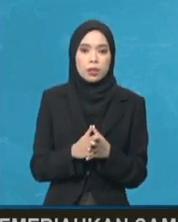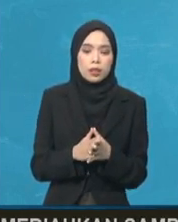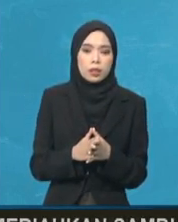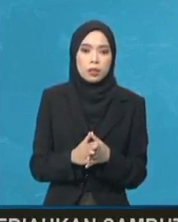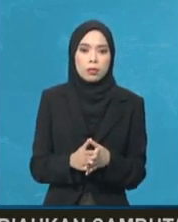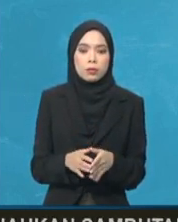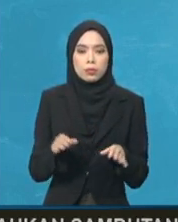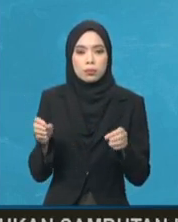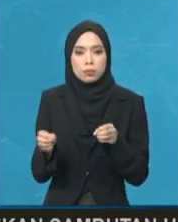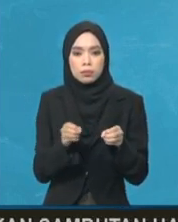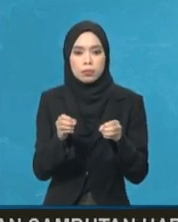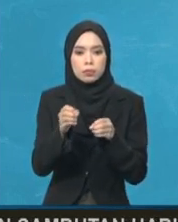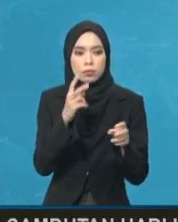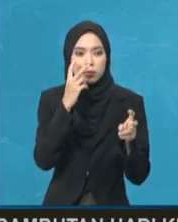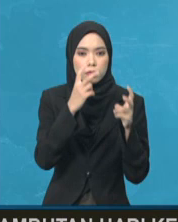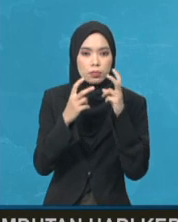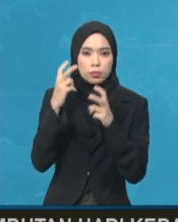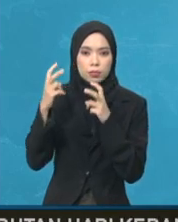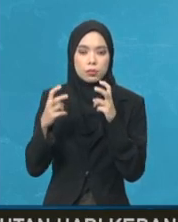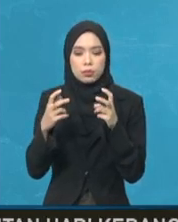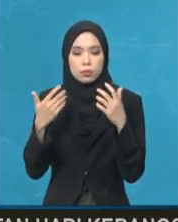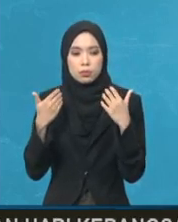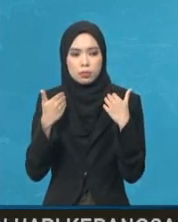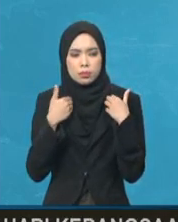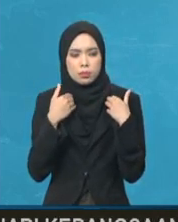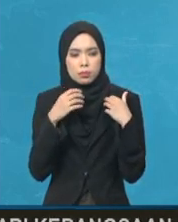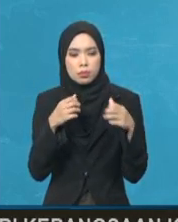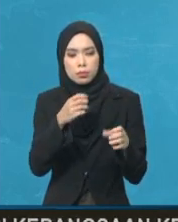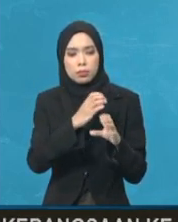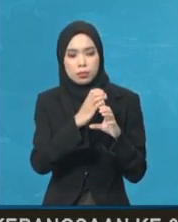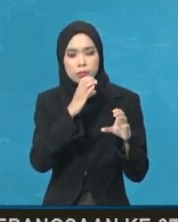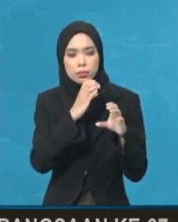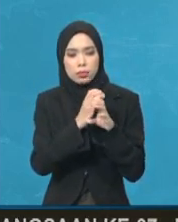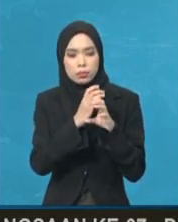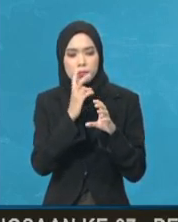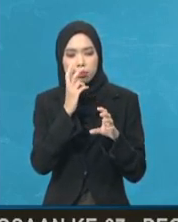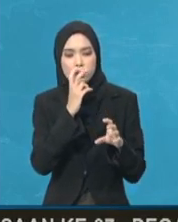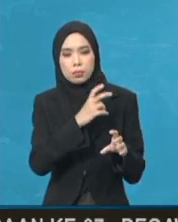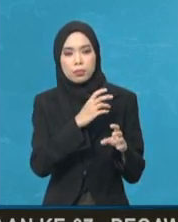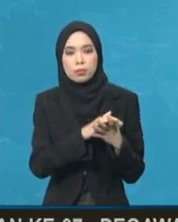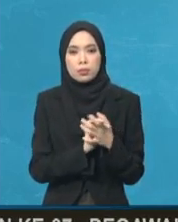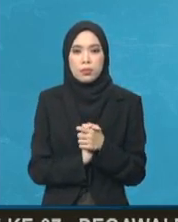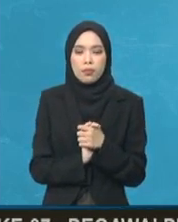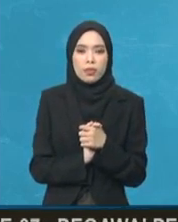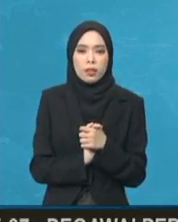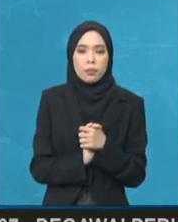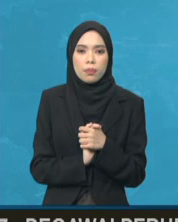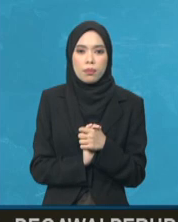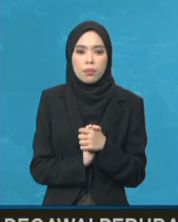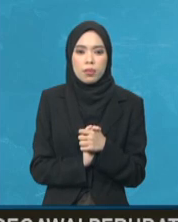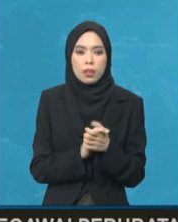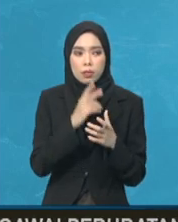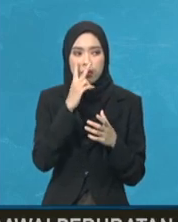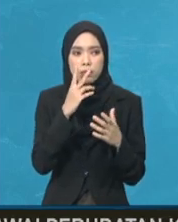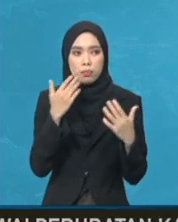Kampung lumapas menemui sebuah kereta yang mencurigakan menyadari kehadiran pasukan ronda kendaraan tersebut dipecut